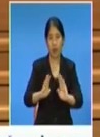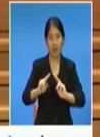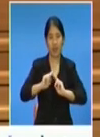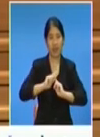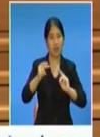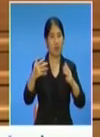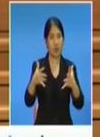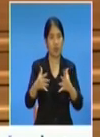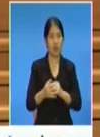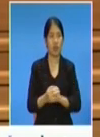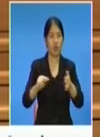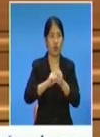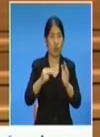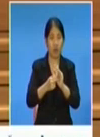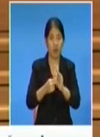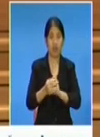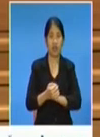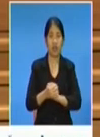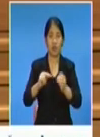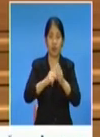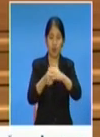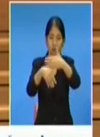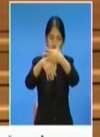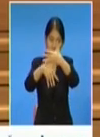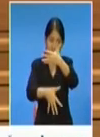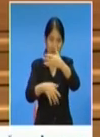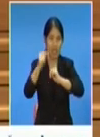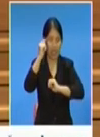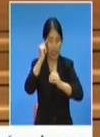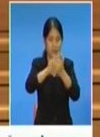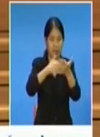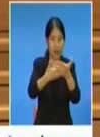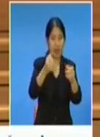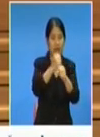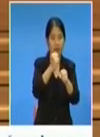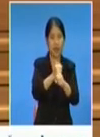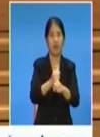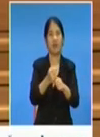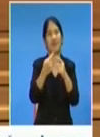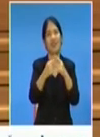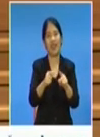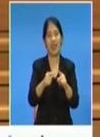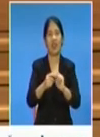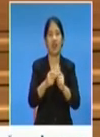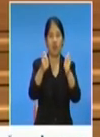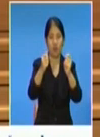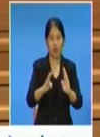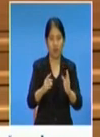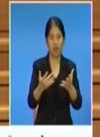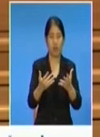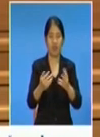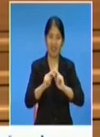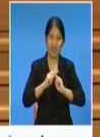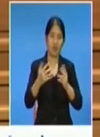องก็คือไม่มีหน่วยงานออกแบบอยู่ในโครงสร้างของหน่วยงานนั้นจะต้องส่งให้สำนักโยธาที่กรมโยธาธิการ